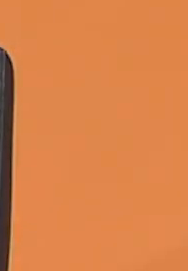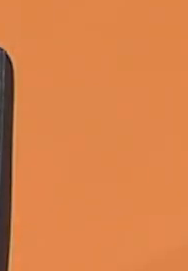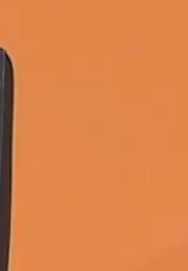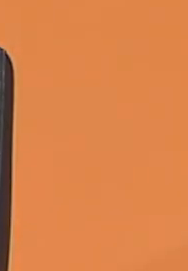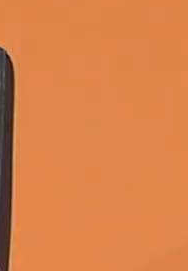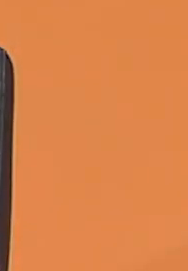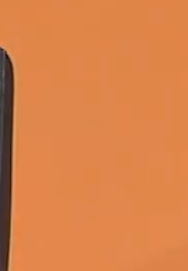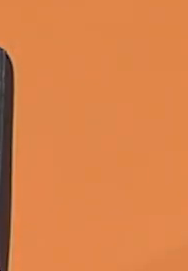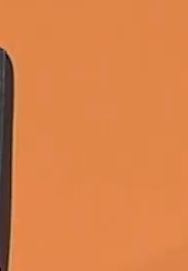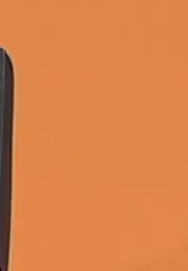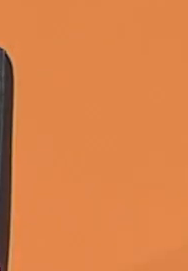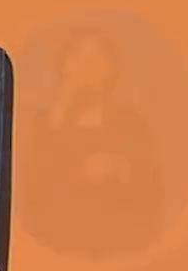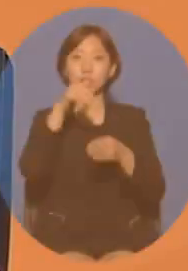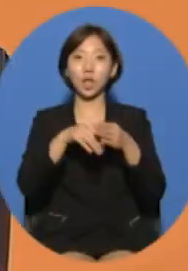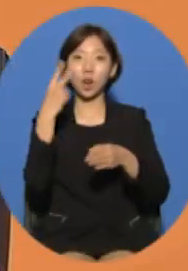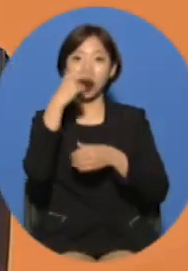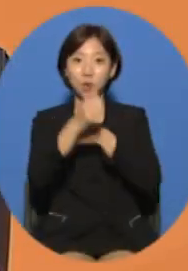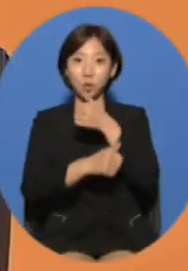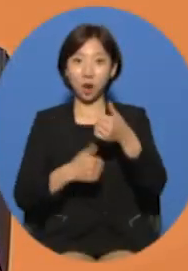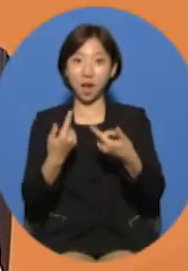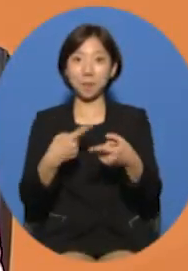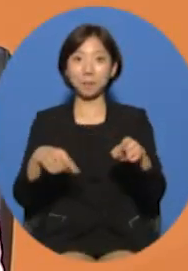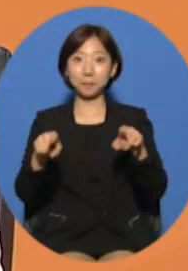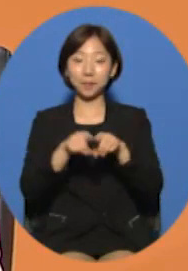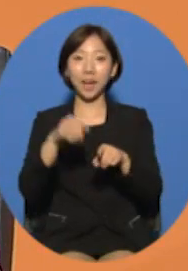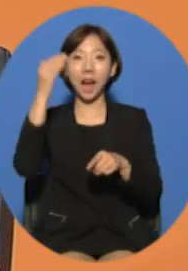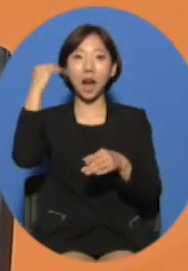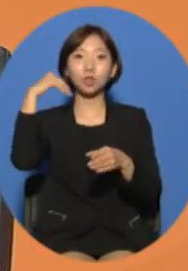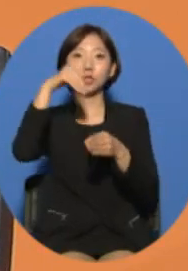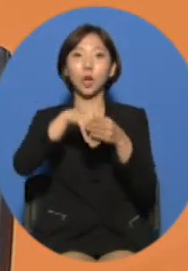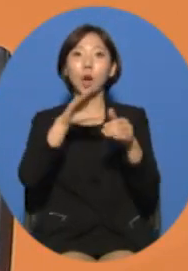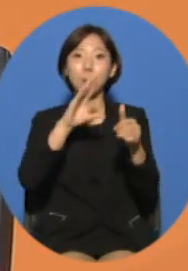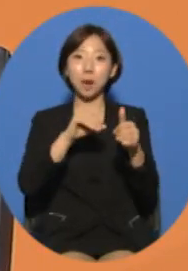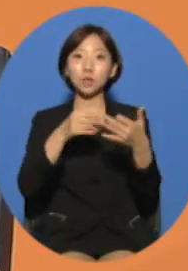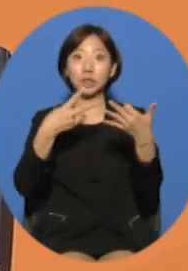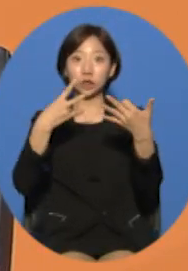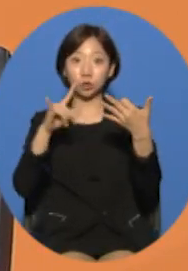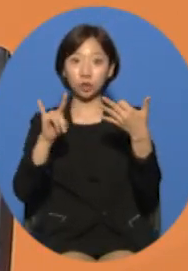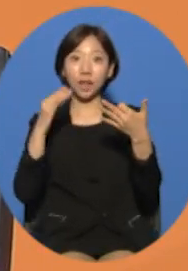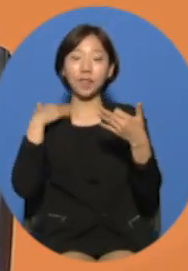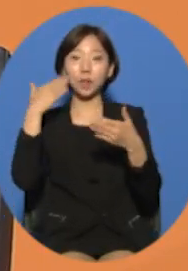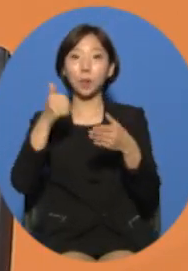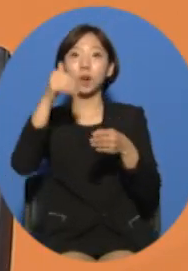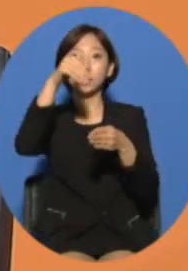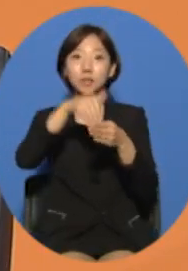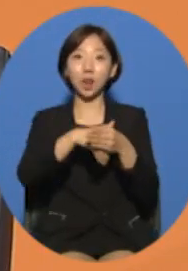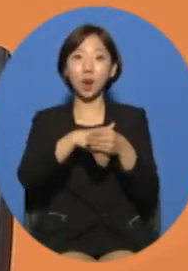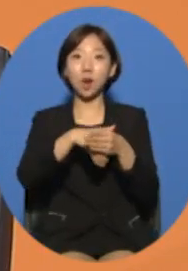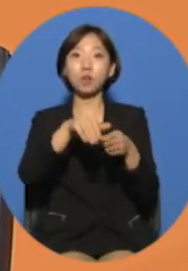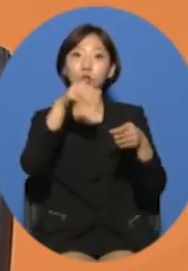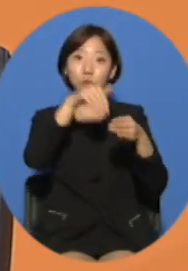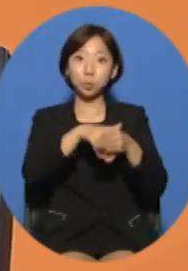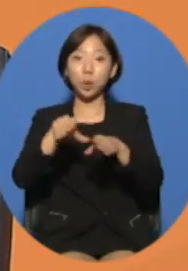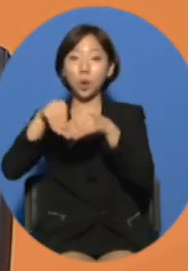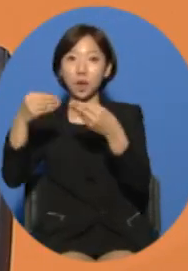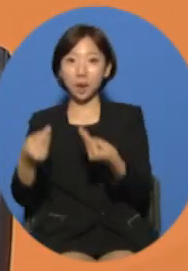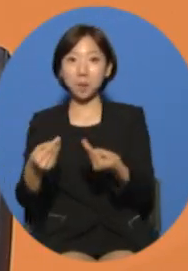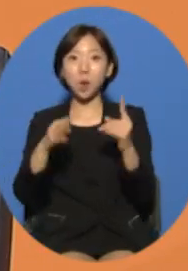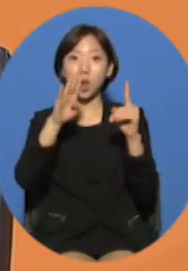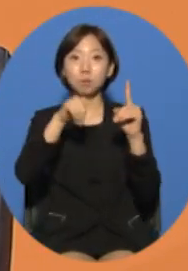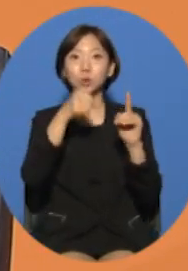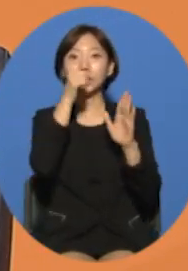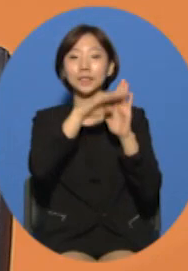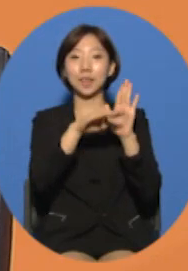여러분 안녕하십니까. 중앙선거관리위원회와 함께하는 한국선거방송 제19대 대통령선거 투개표 생방송